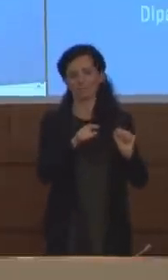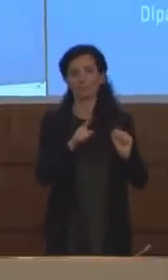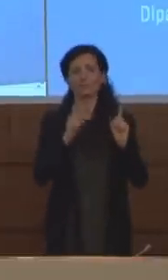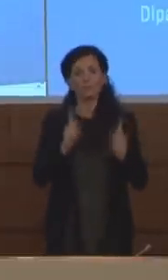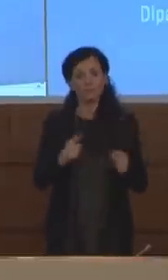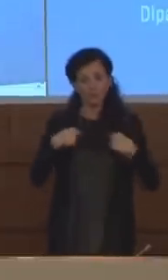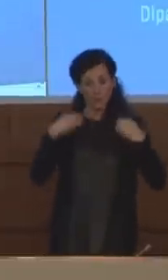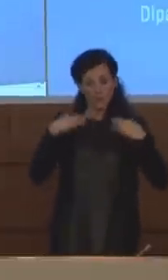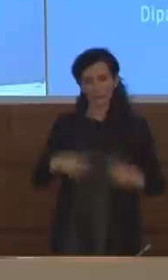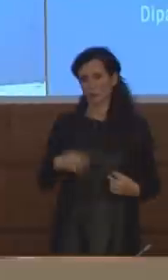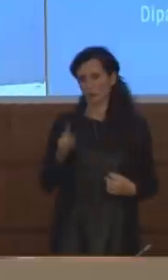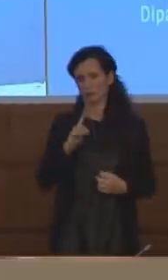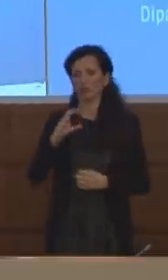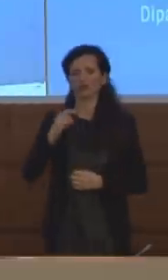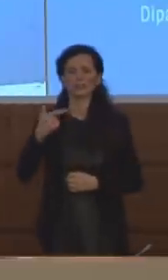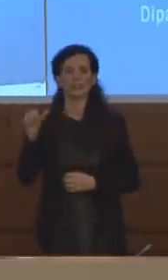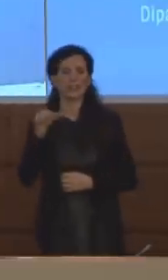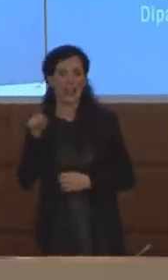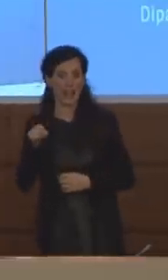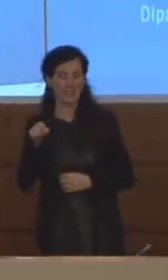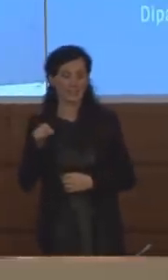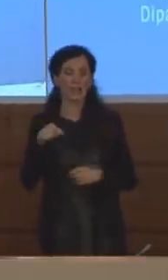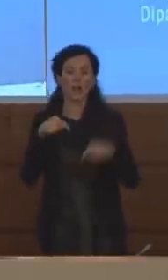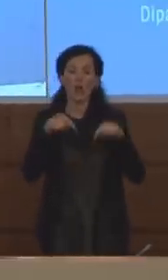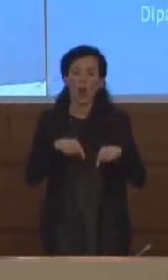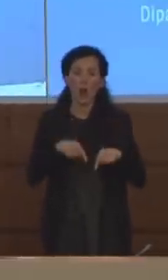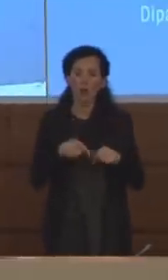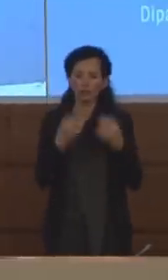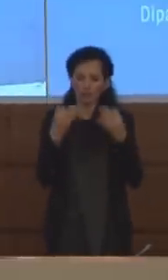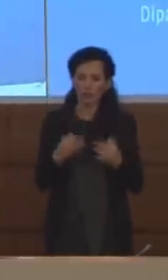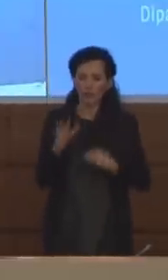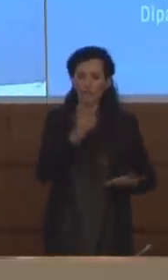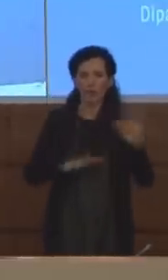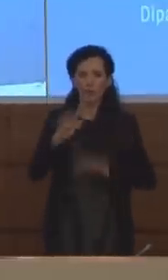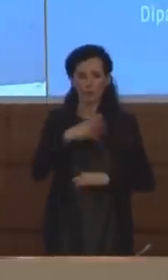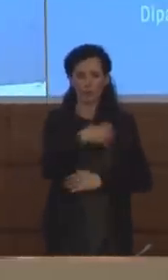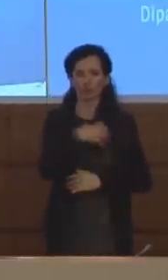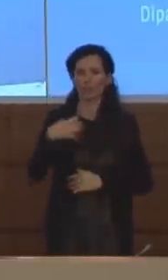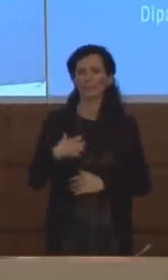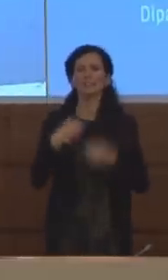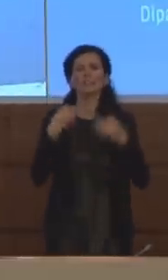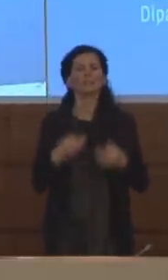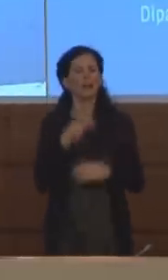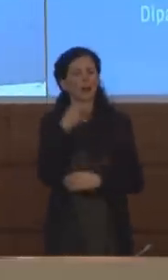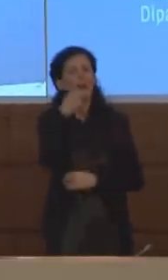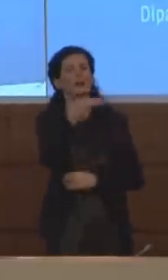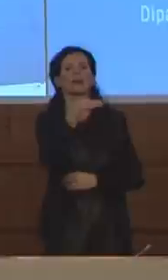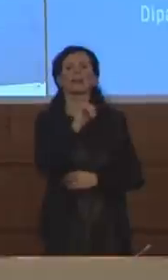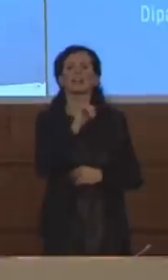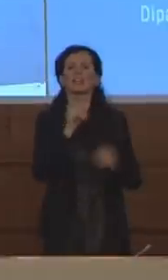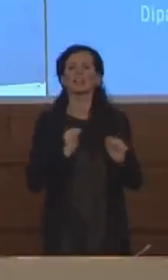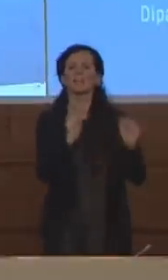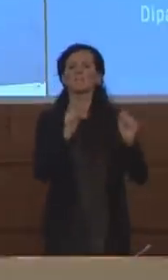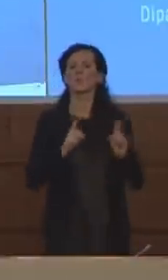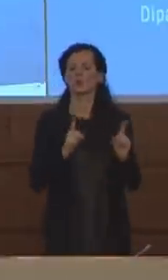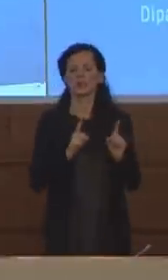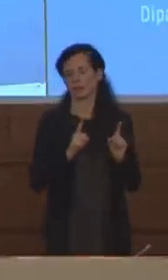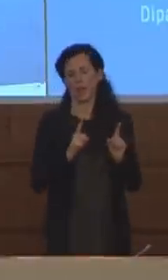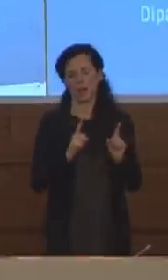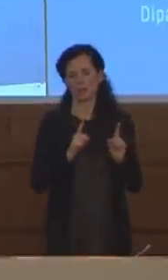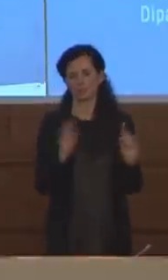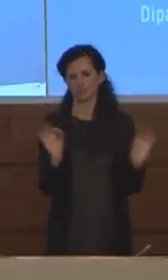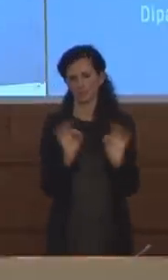un dato obiettivo oggi non ci sono le basi tecnico scientifiche per poter dare patentini di immunità comunque